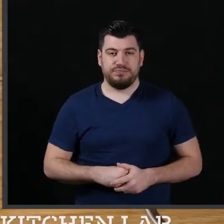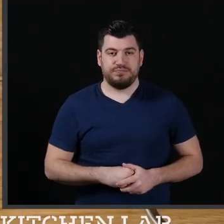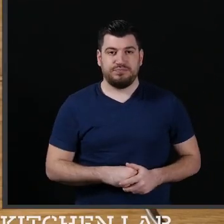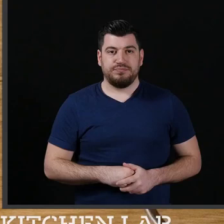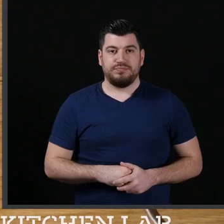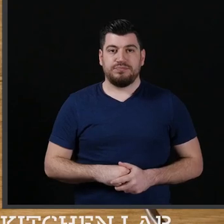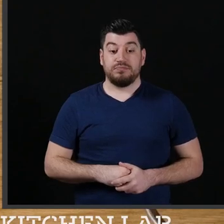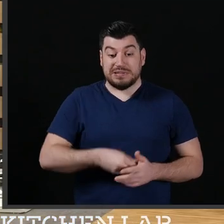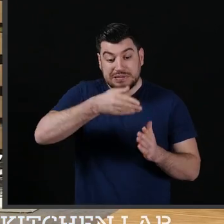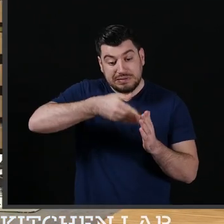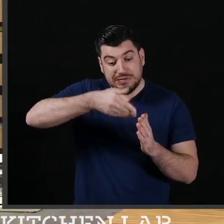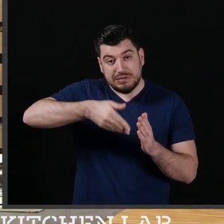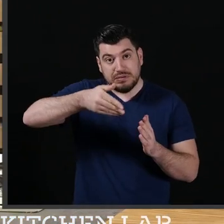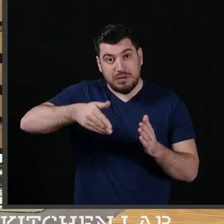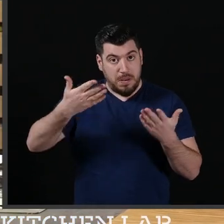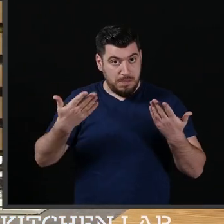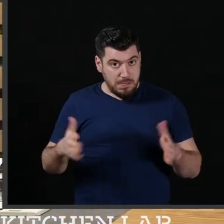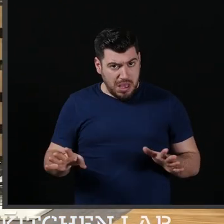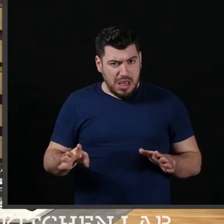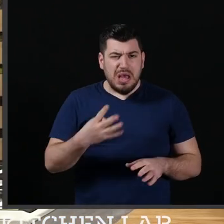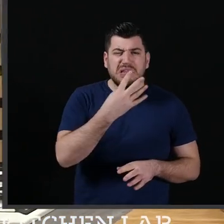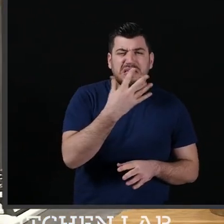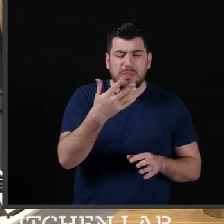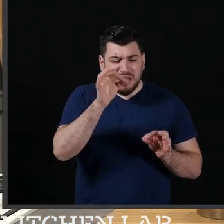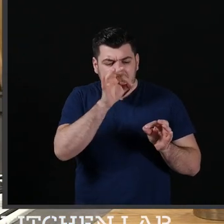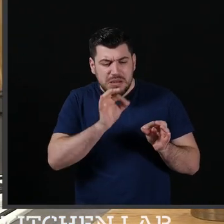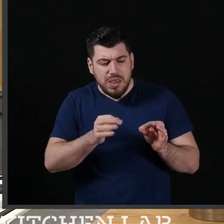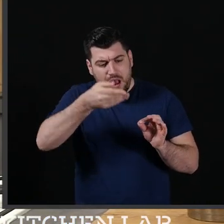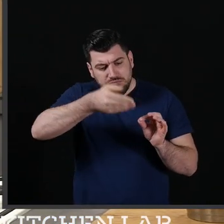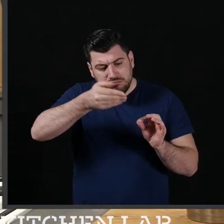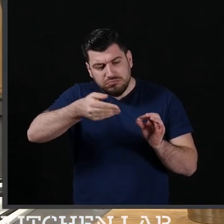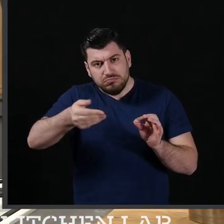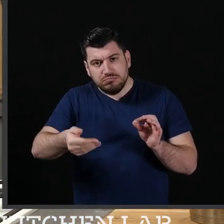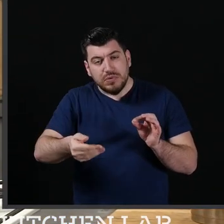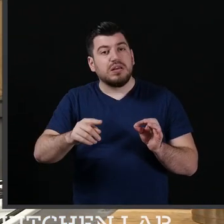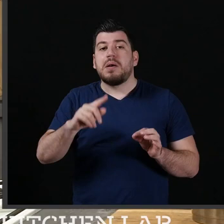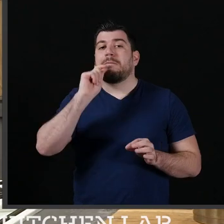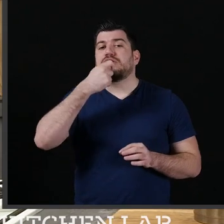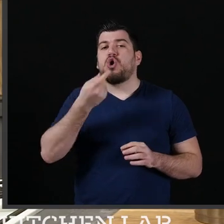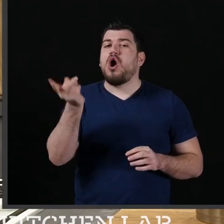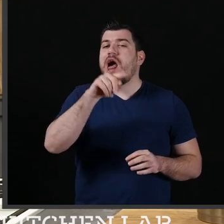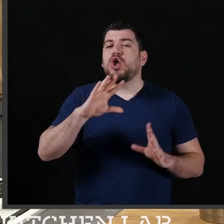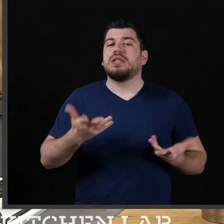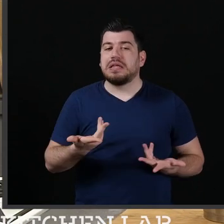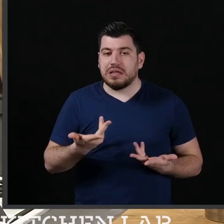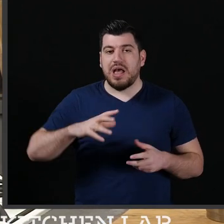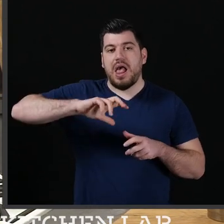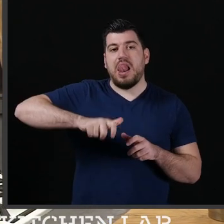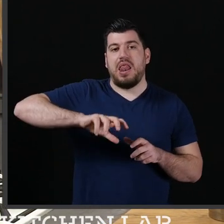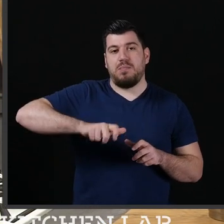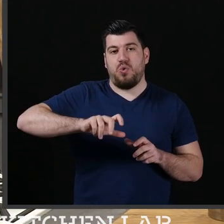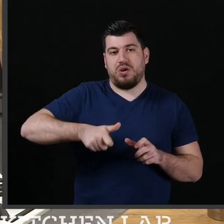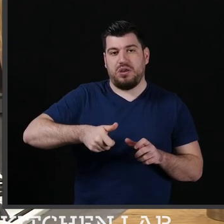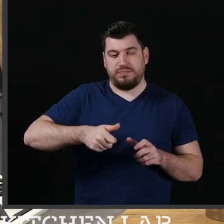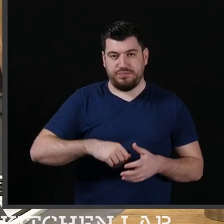Μέτρο που τις χαράξουμε όλες, 4-5 σημεία, 3-4 όσο θέλετε. Το επόμενο μυστικό είναι το λεμόνι. Λοιπόν, για να πάει